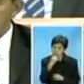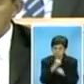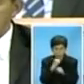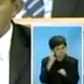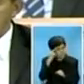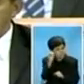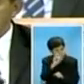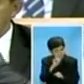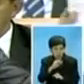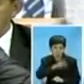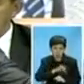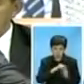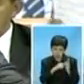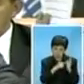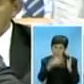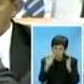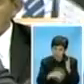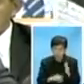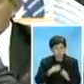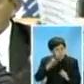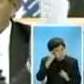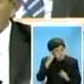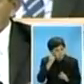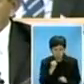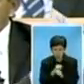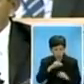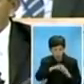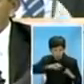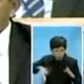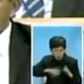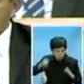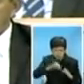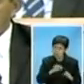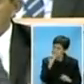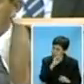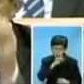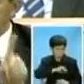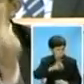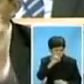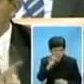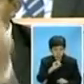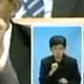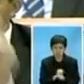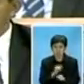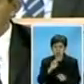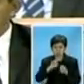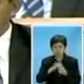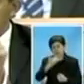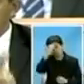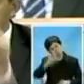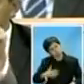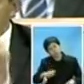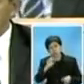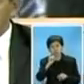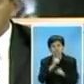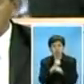ที่คิดจะโกงฟังอันนี้แล้วกรุณาอย่าโกงเพราะท่านโกงเนี่ยท่านจะไปเป็นอัมพฤกษ์อัมพาตไม่